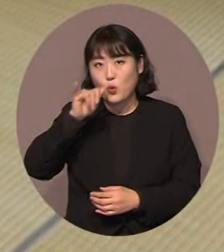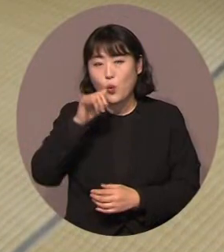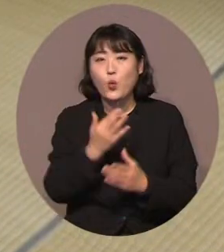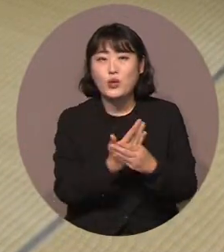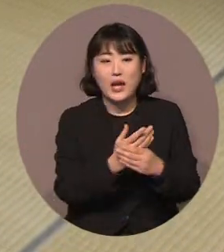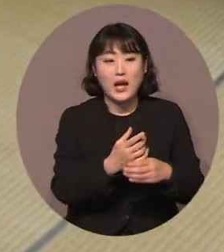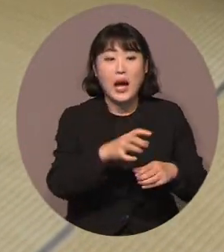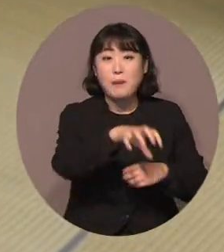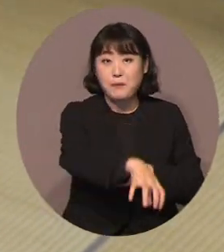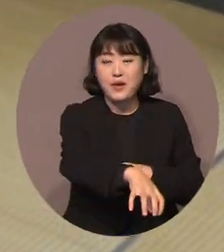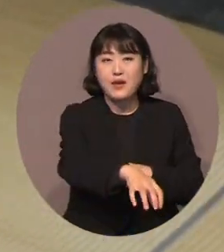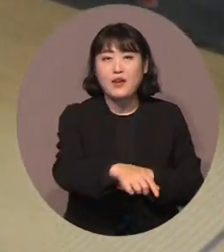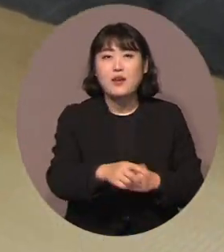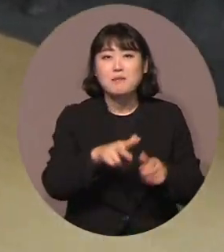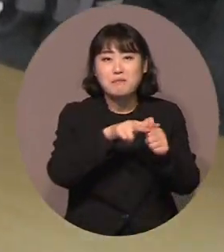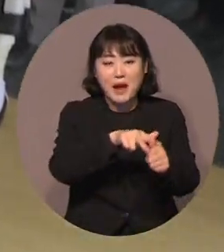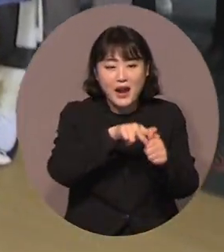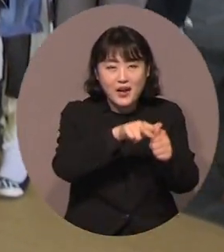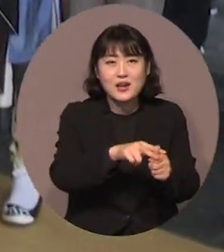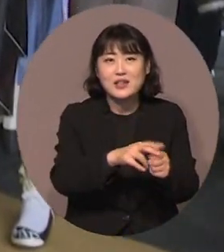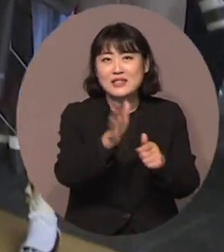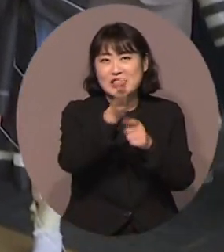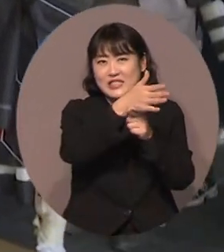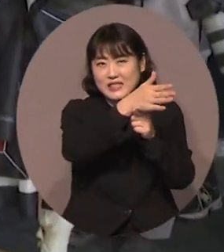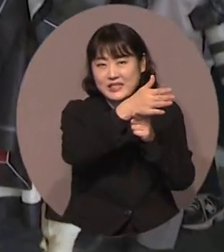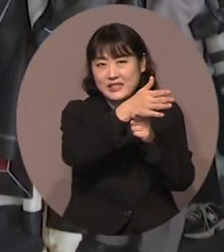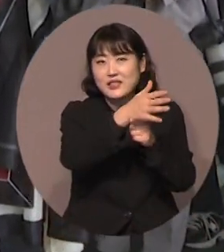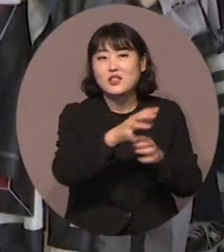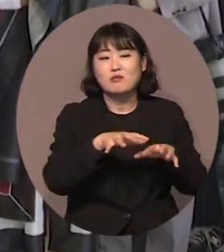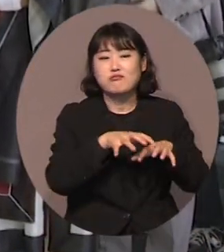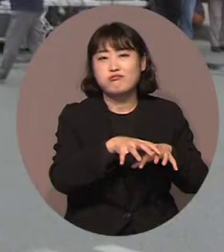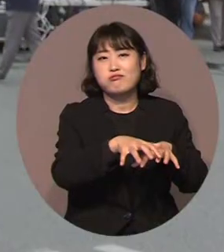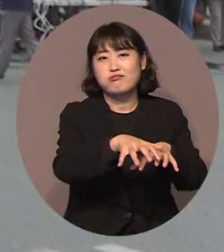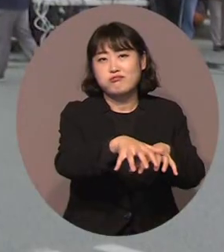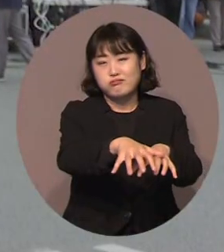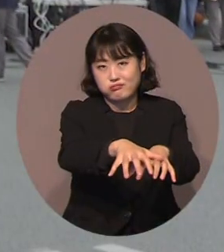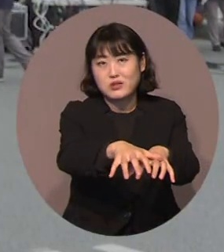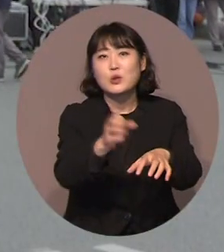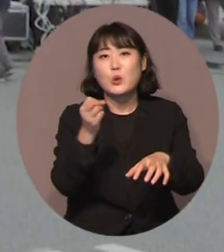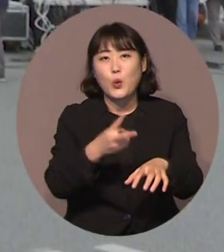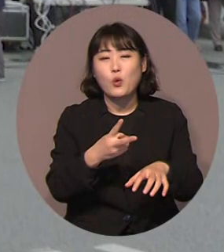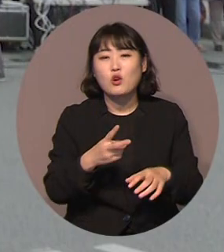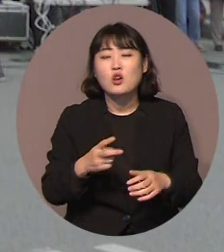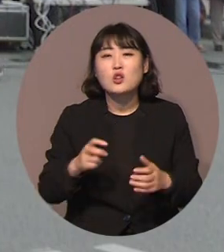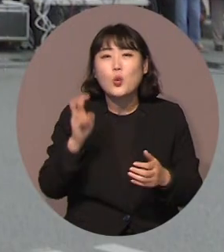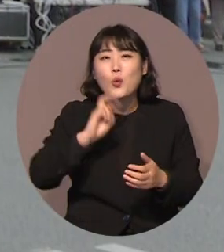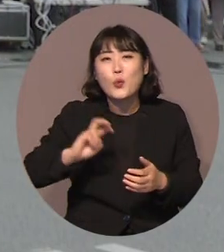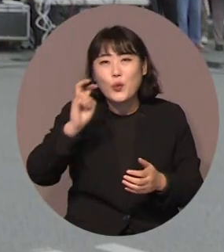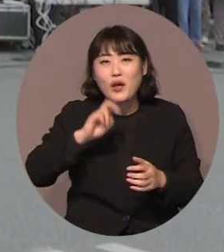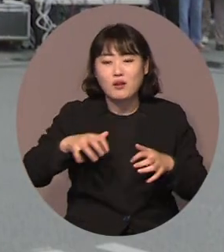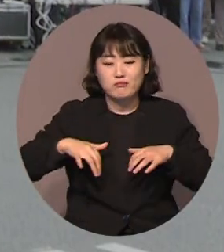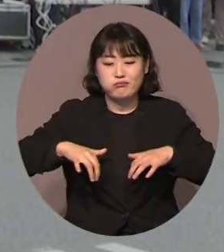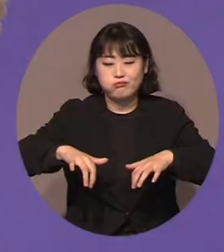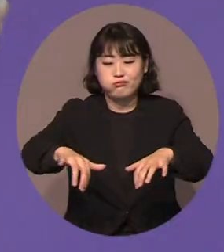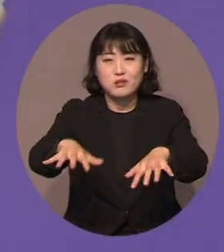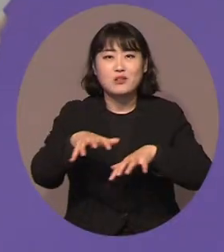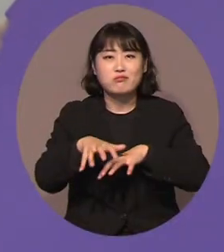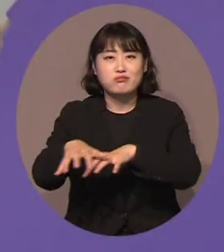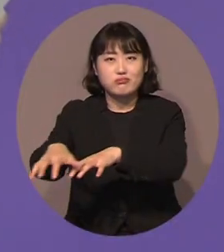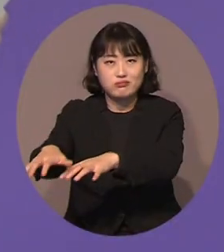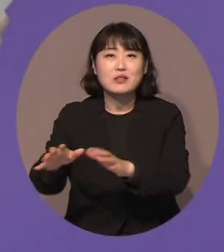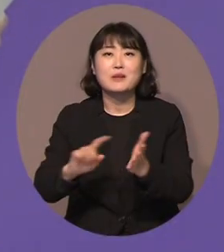광장에서는 기마대와 기수단으로 구성된 삼도수군 통제사 출정 행렬과 군화계장 거리 퍼레이드가